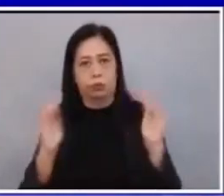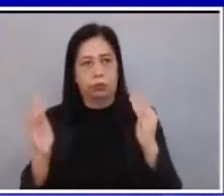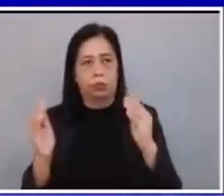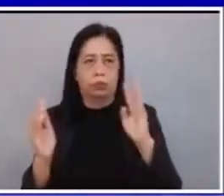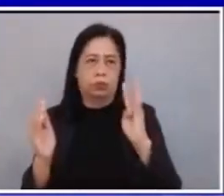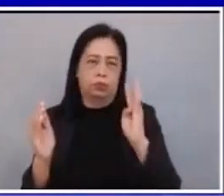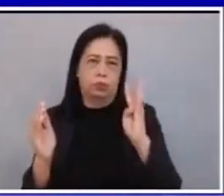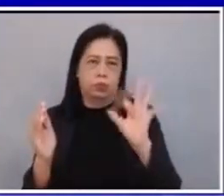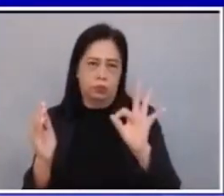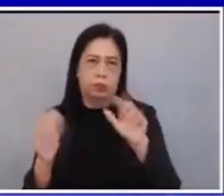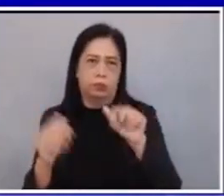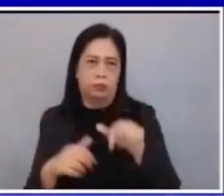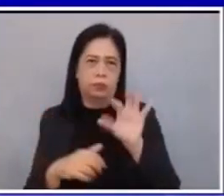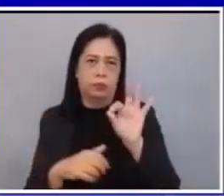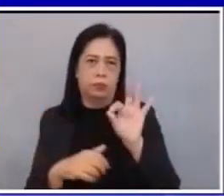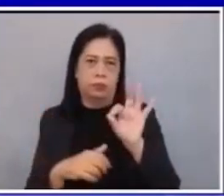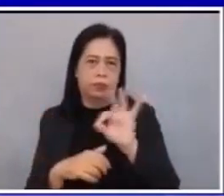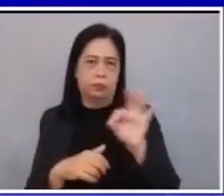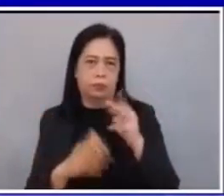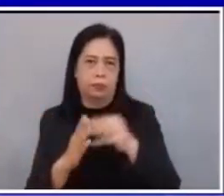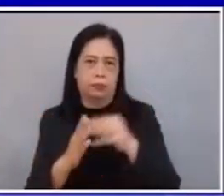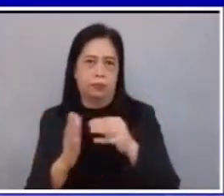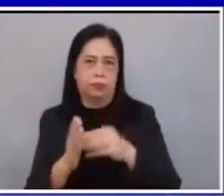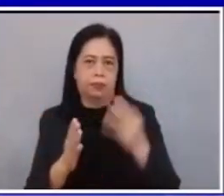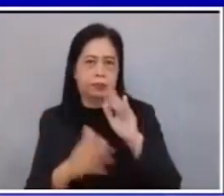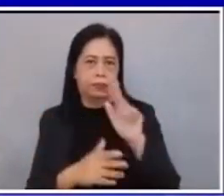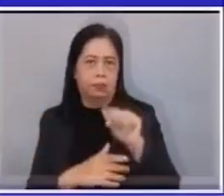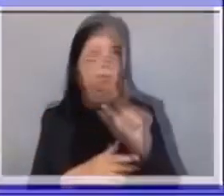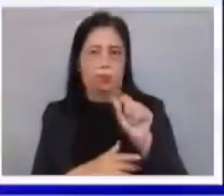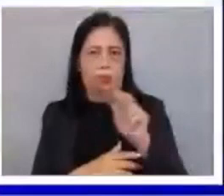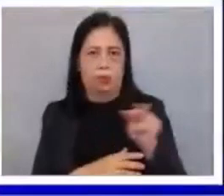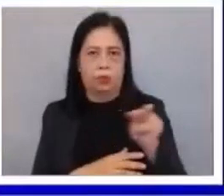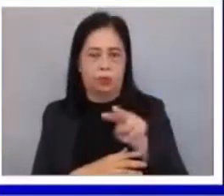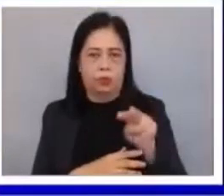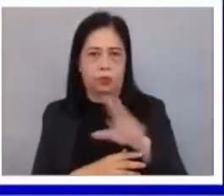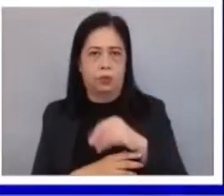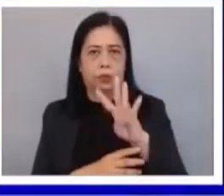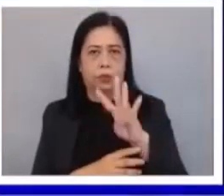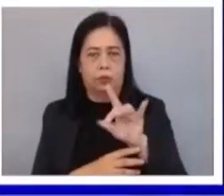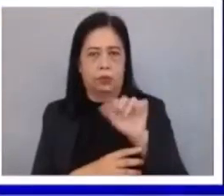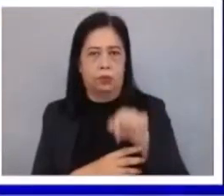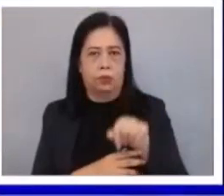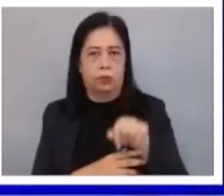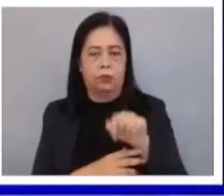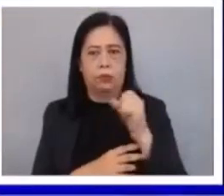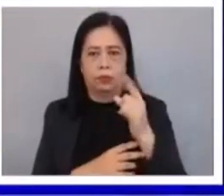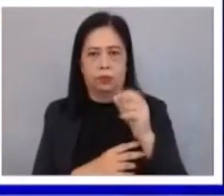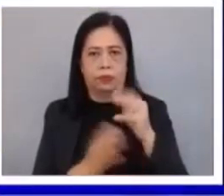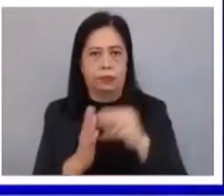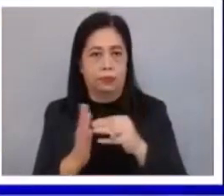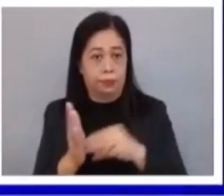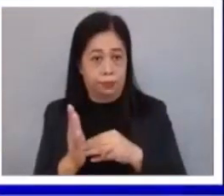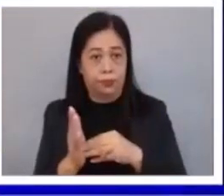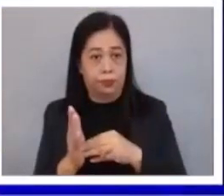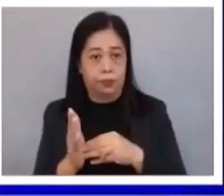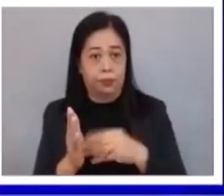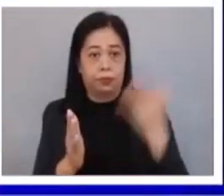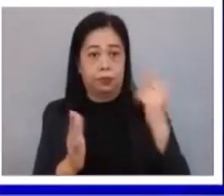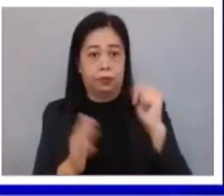49.99 million noong Hulyo 2022 at 48.11 million noong Agosto ng nakaraang